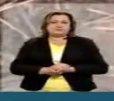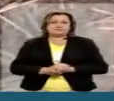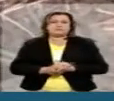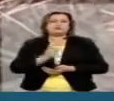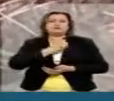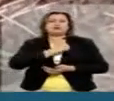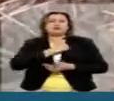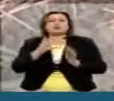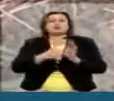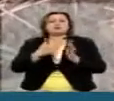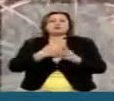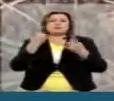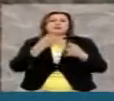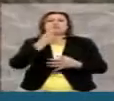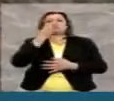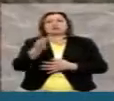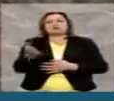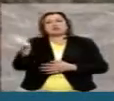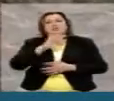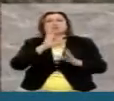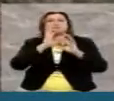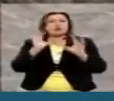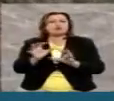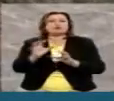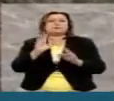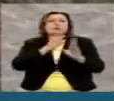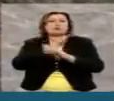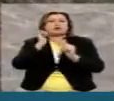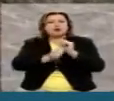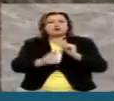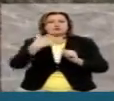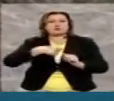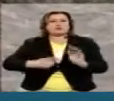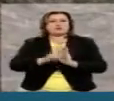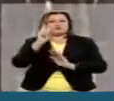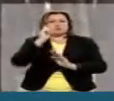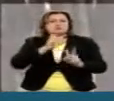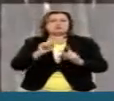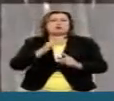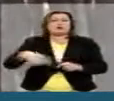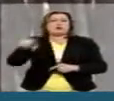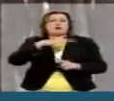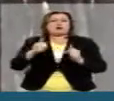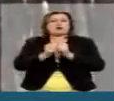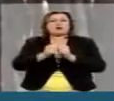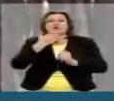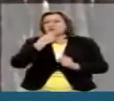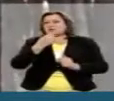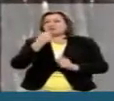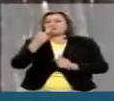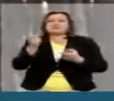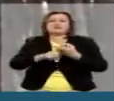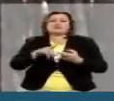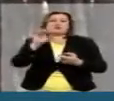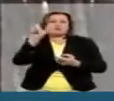К сожалению, недостаточно просто сказать «давайте беречь природу». Каждый должен начать с себя. Потому как окружающая нас красота зависима